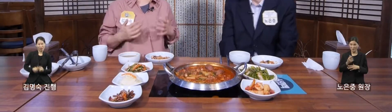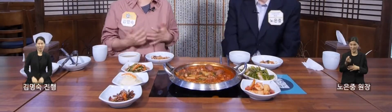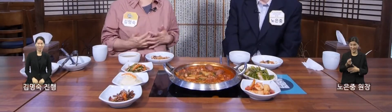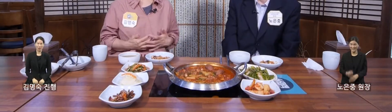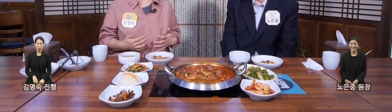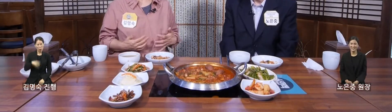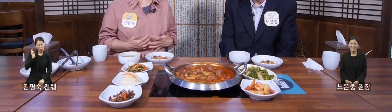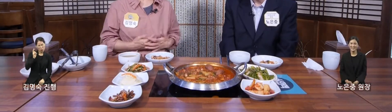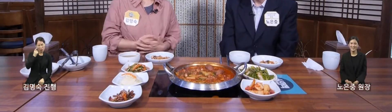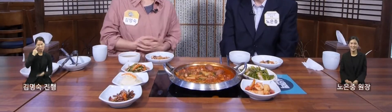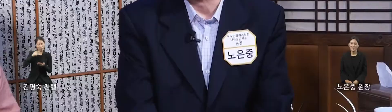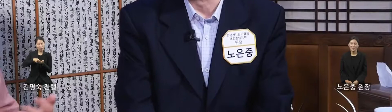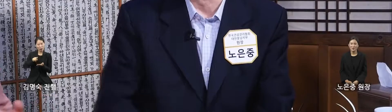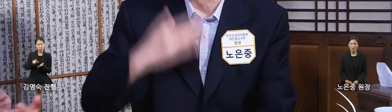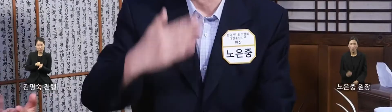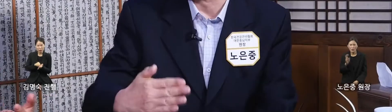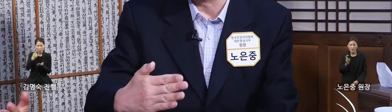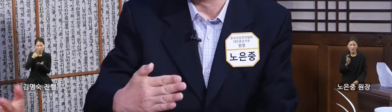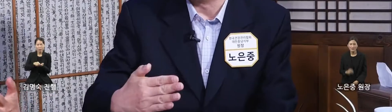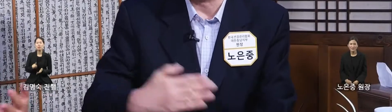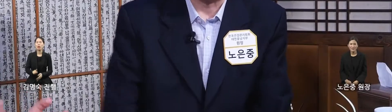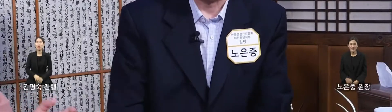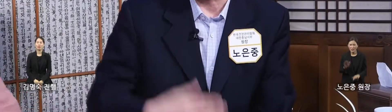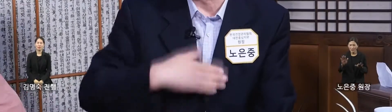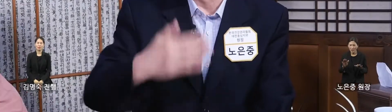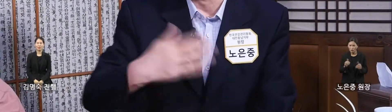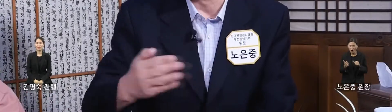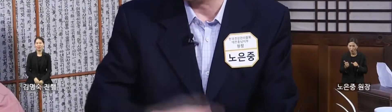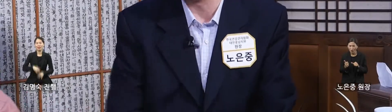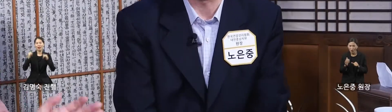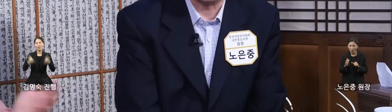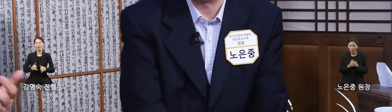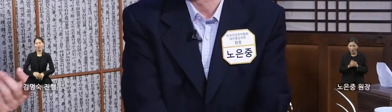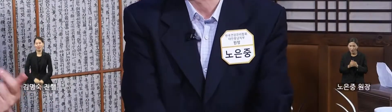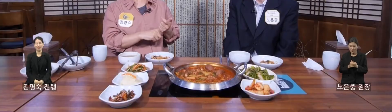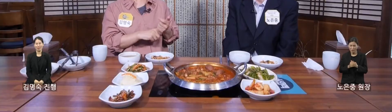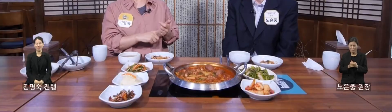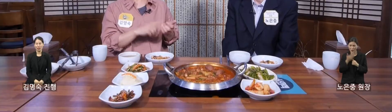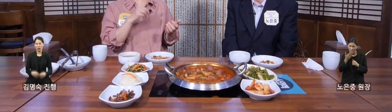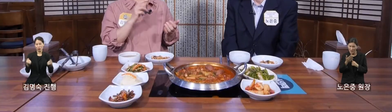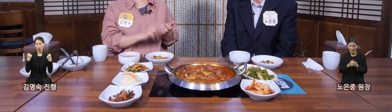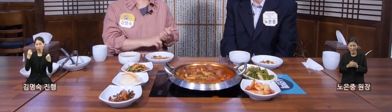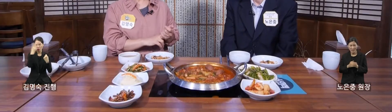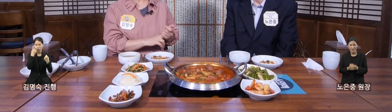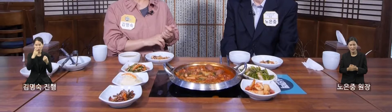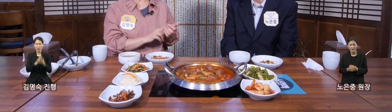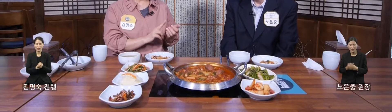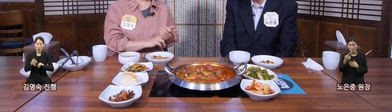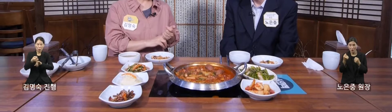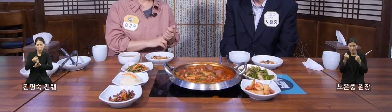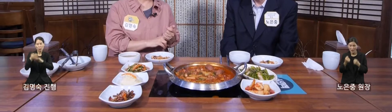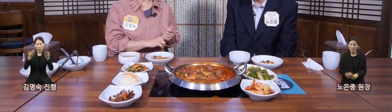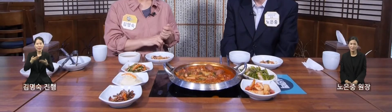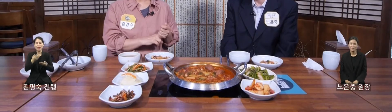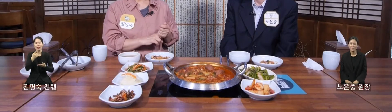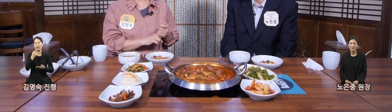그러니까 혹시라도. 혹시나 여기서 멈추는 것이 아닌가. 갈 길이 먼데. 그러니까 이게 건강검진이 꼭 받아야 되는 건